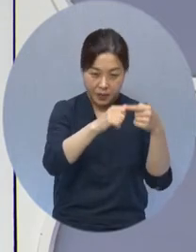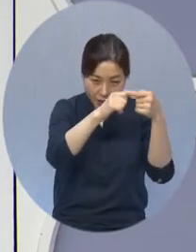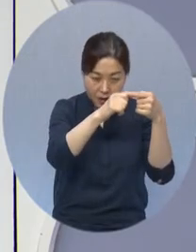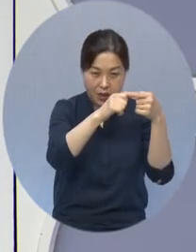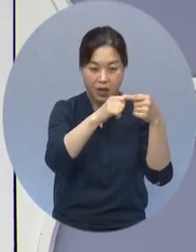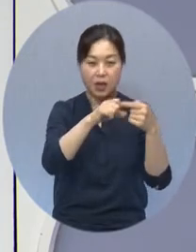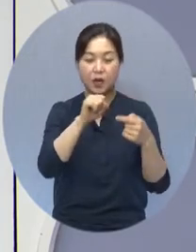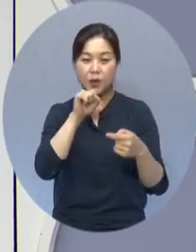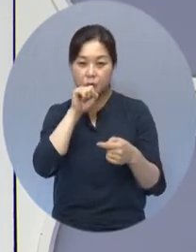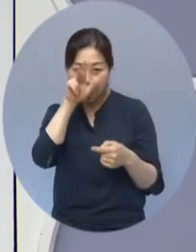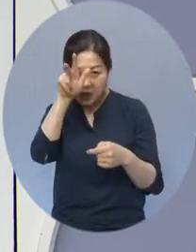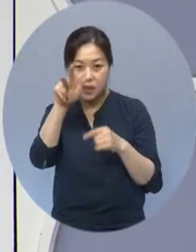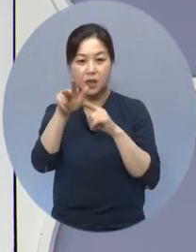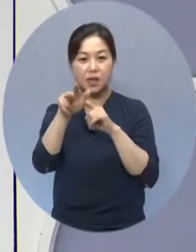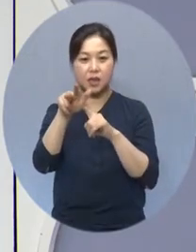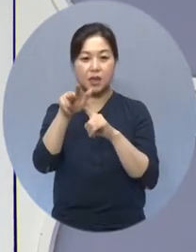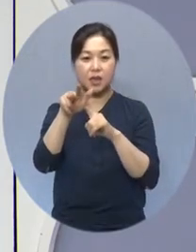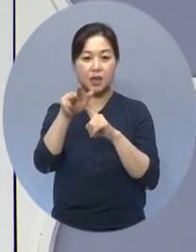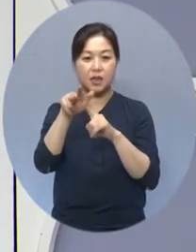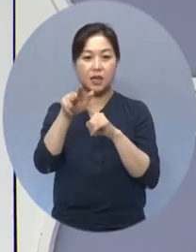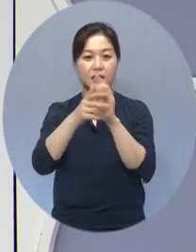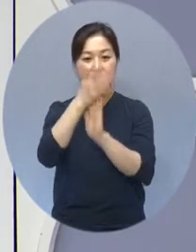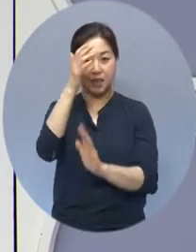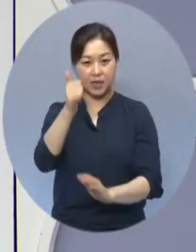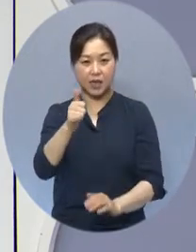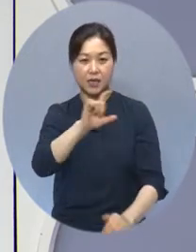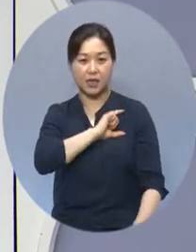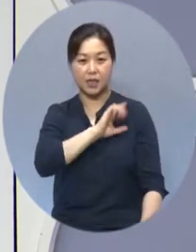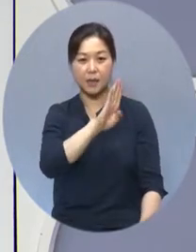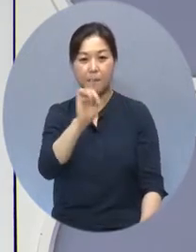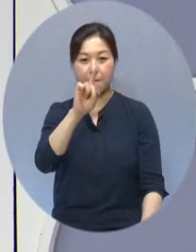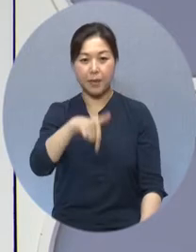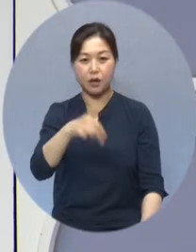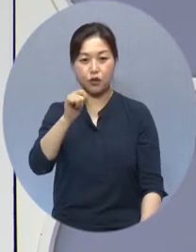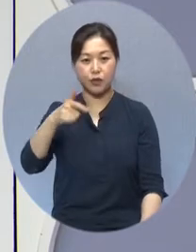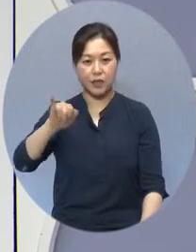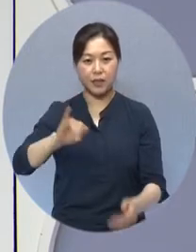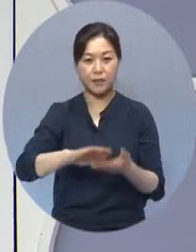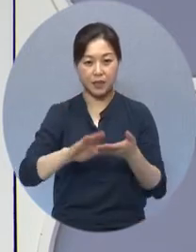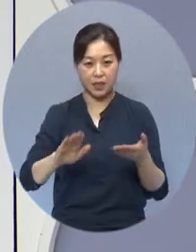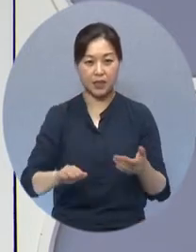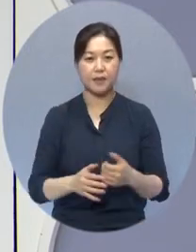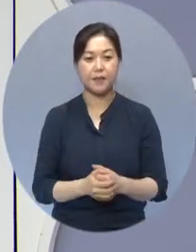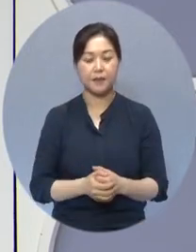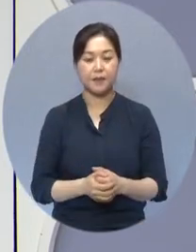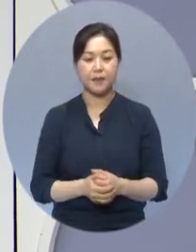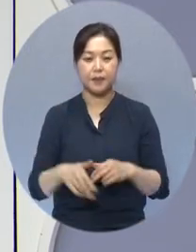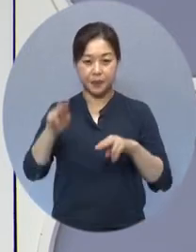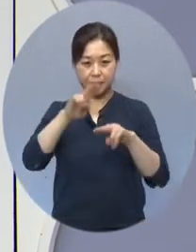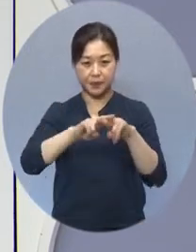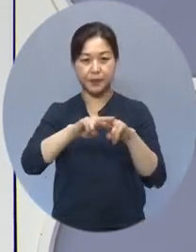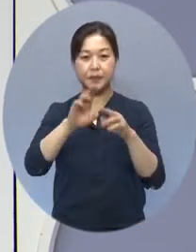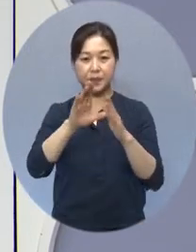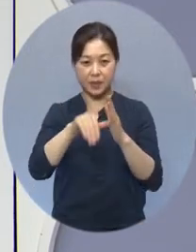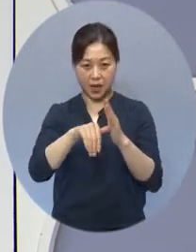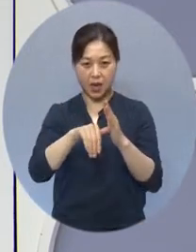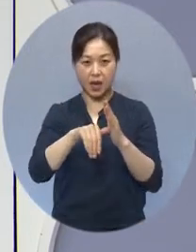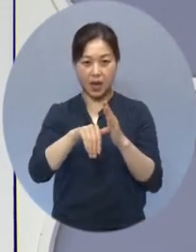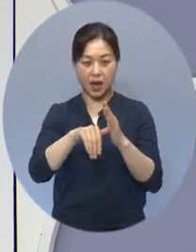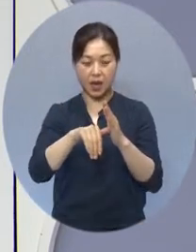시민 여러분과 함께하는 용인시장 백군기입니다. 취임 당시부터 하여튼